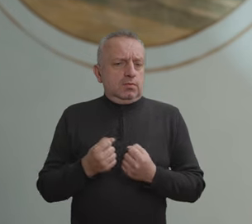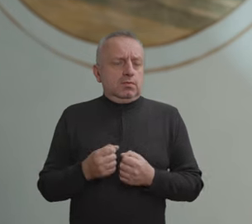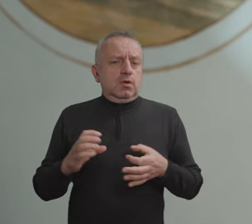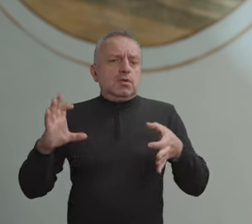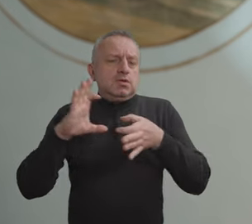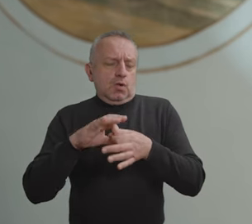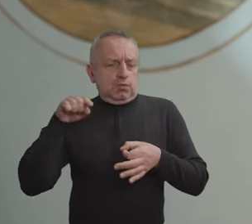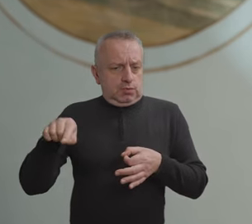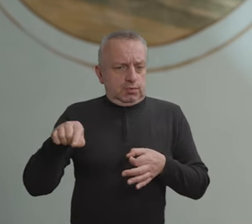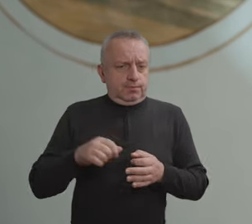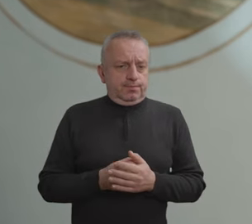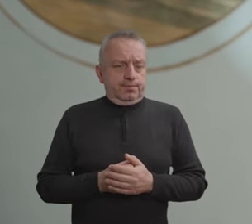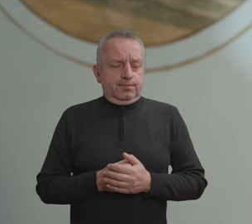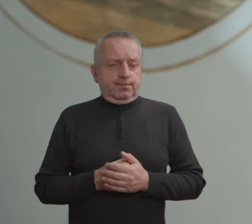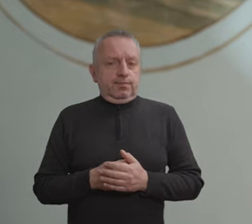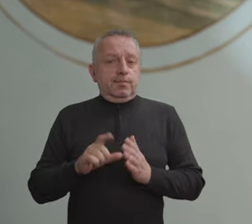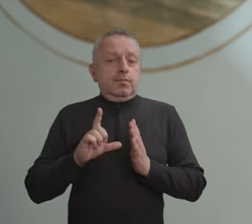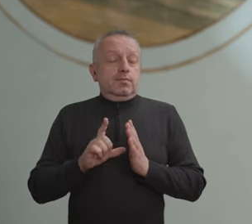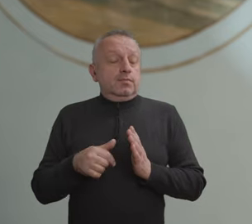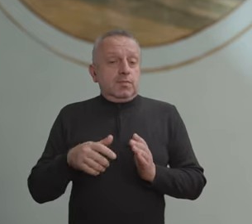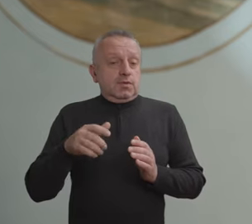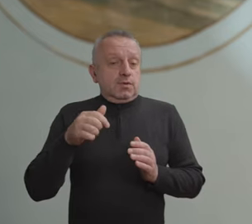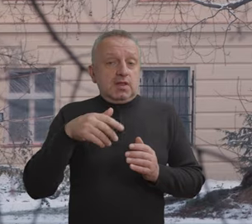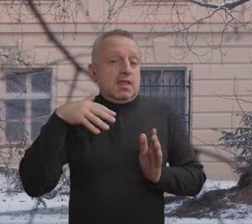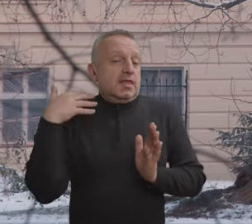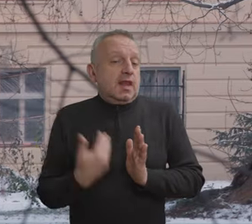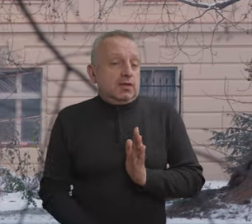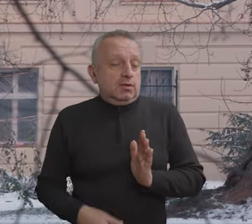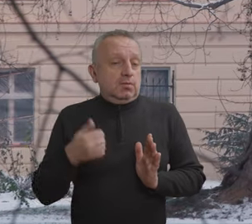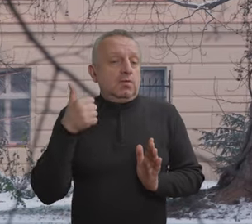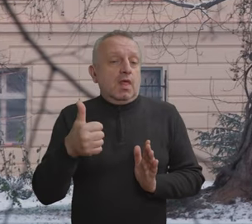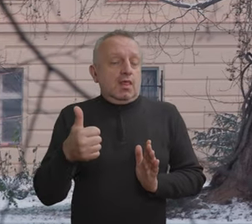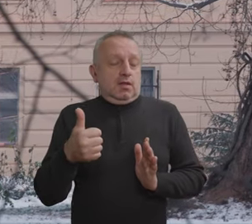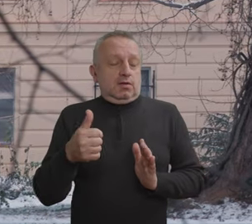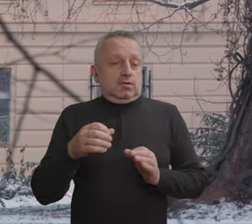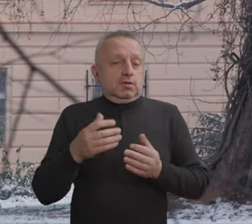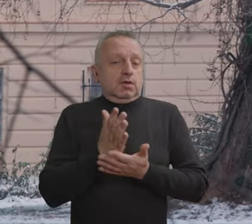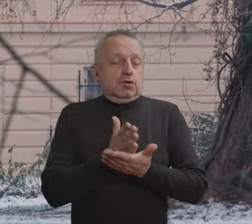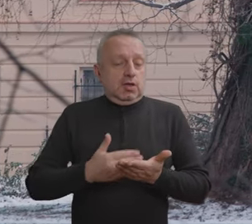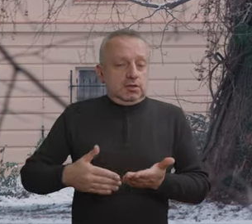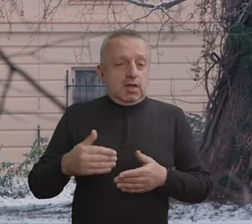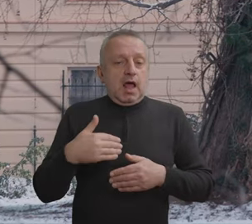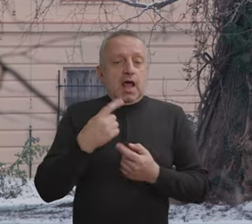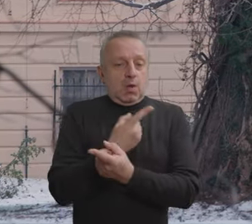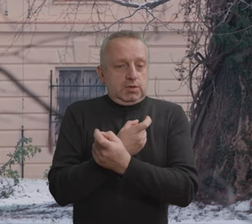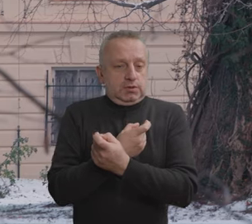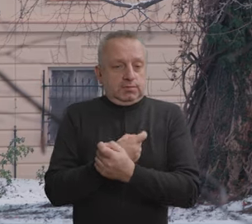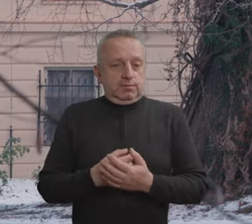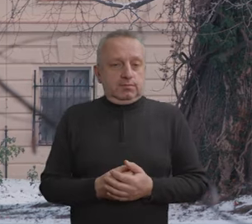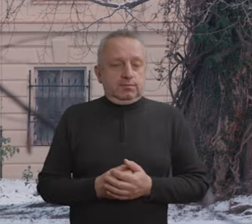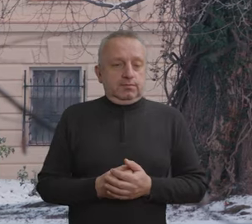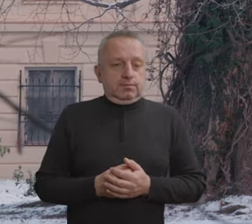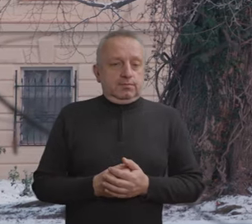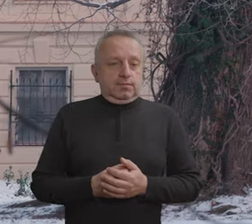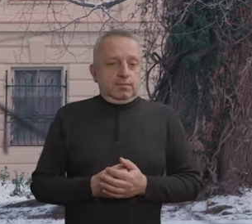i dążył do tego, aby nie drażnić jednego z zaborców, czyli Austriaków. Był